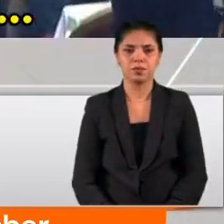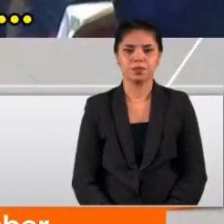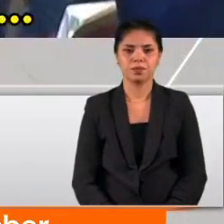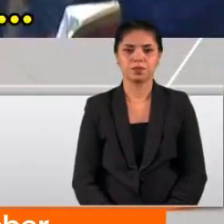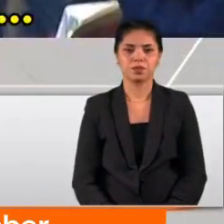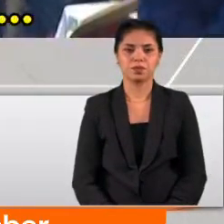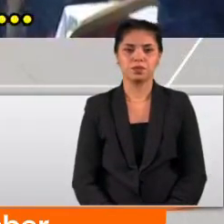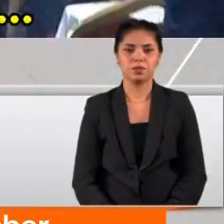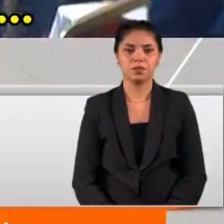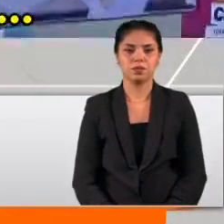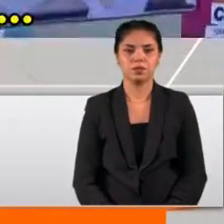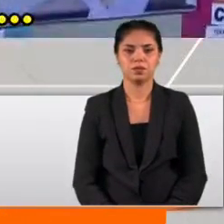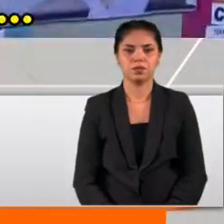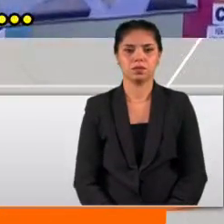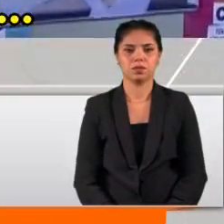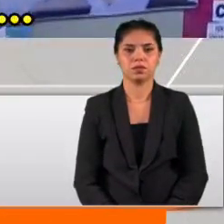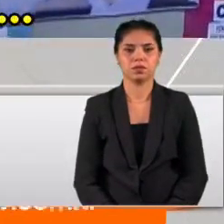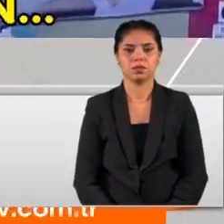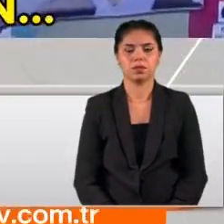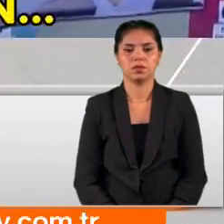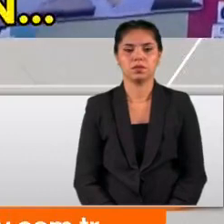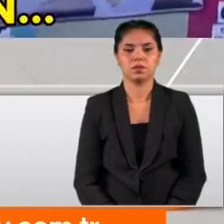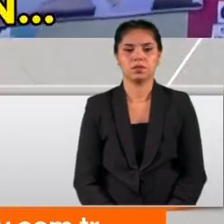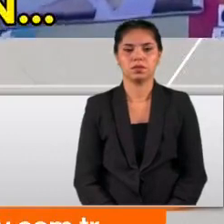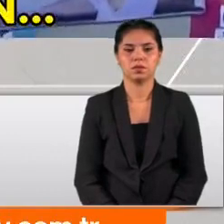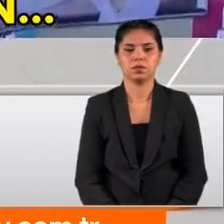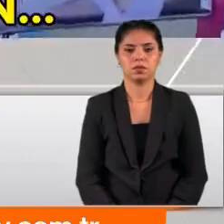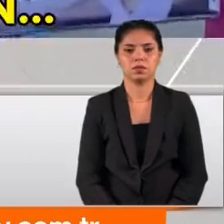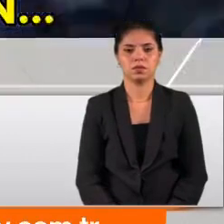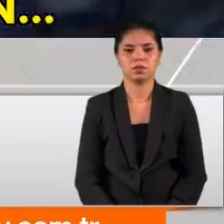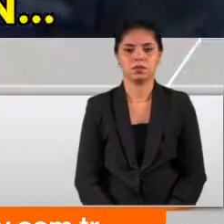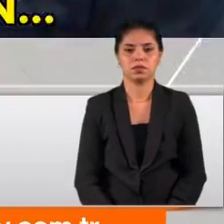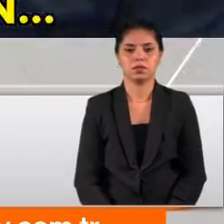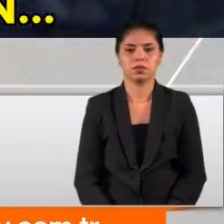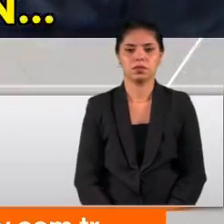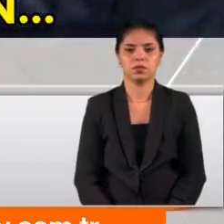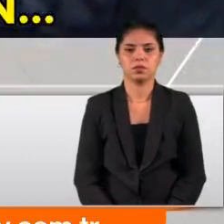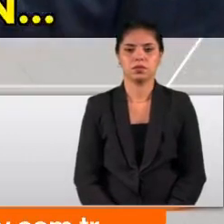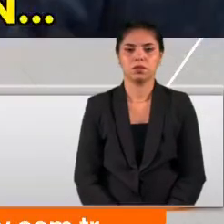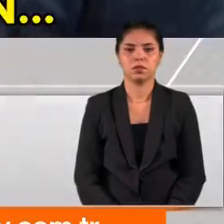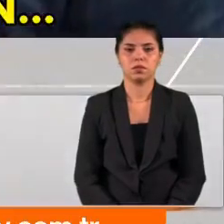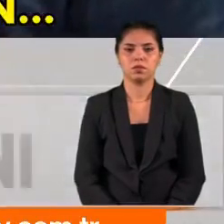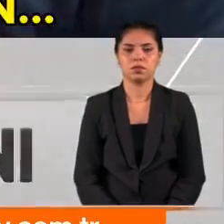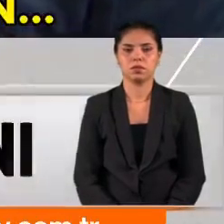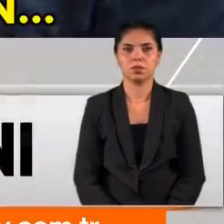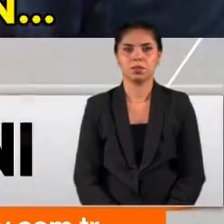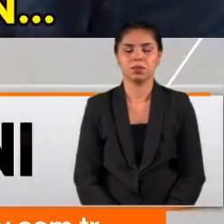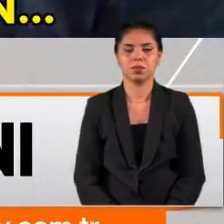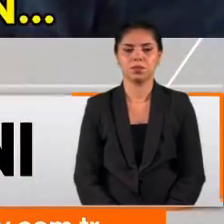kendi adaylarını desteklemesi yönünde baskı olduğu, bu rakamlara ilişkin mahpuzlarında olduğu artık aleniyete kavuşmuş